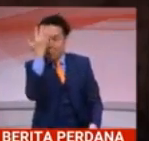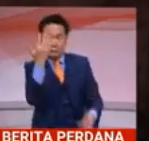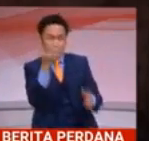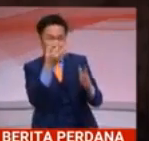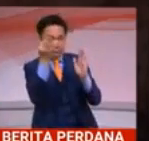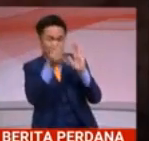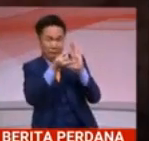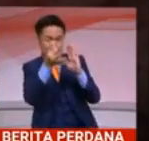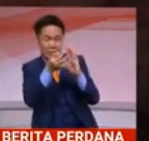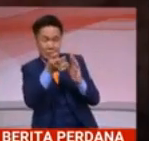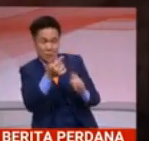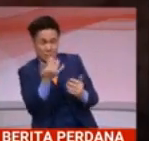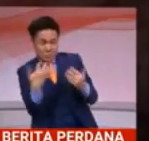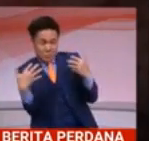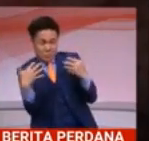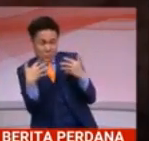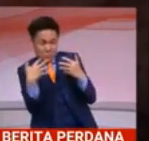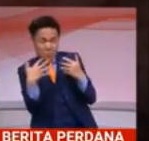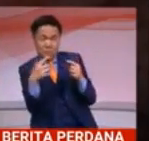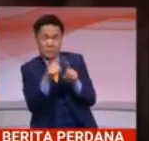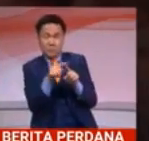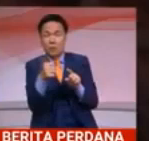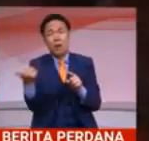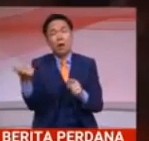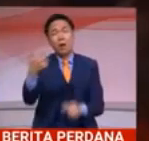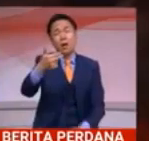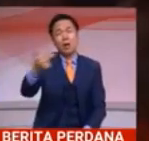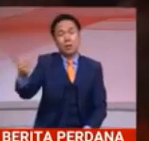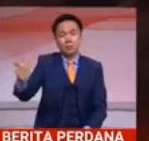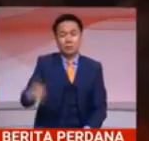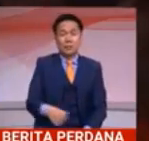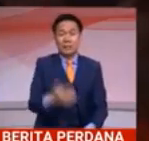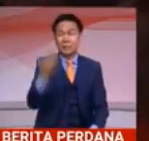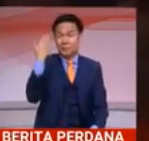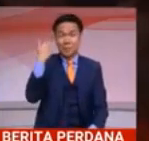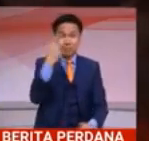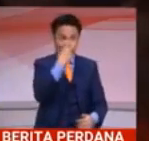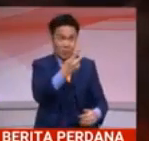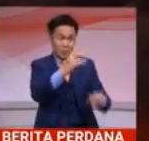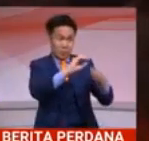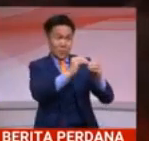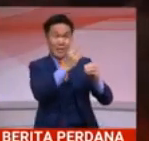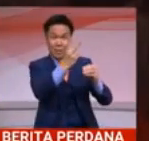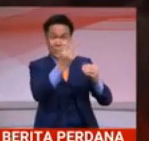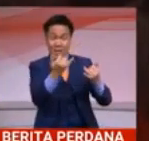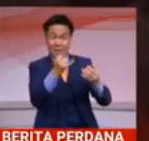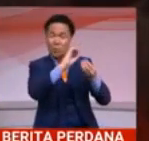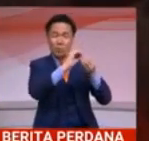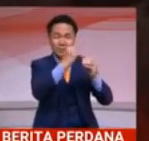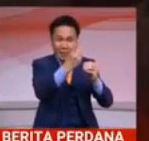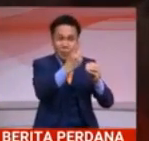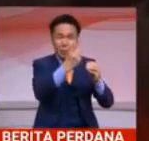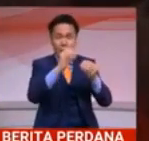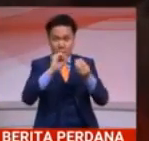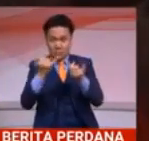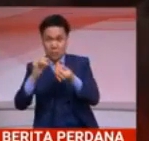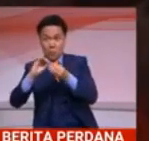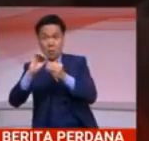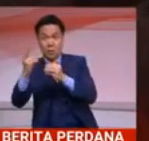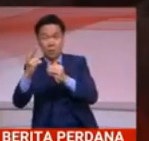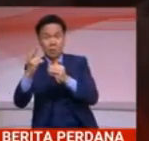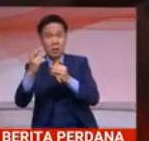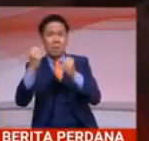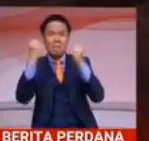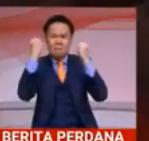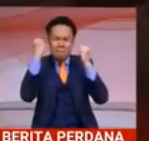as seram as other Indonesian films lah. Yeah. Izzy pernah tengok yang part 1. Kalau siapa pernah tengok, memang dia punya jump scare, dia punya hantu non-stop keluar